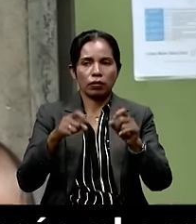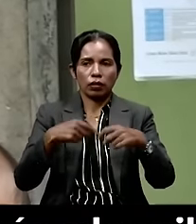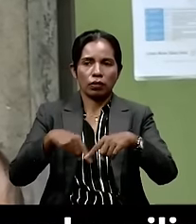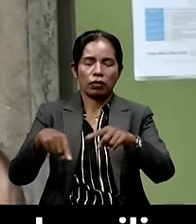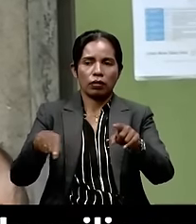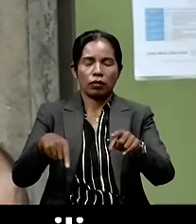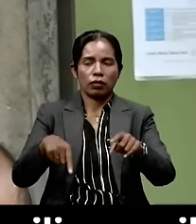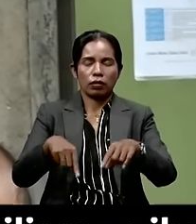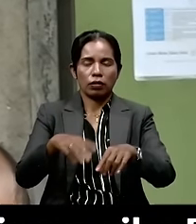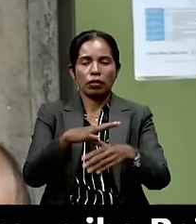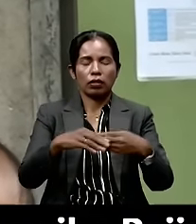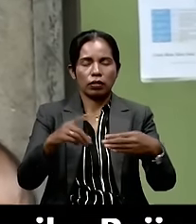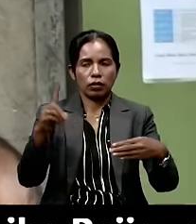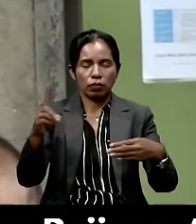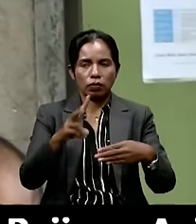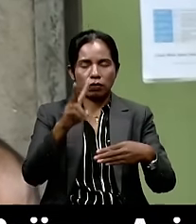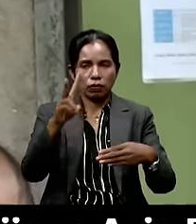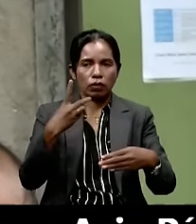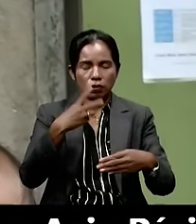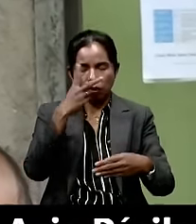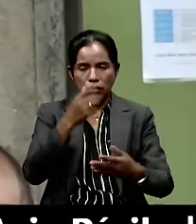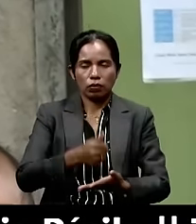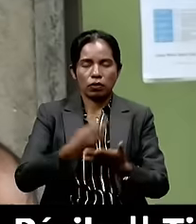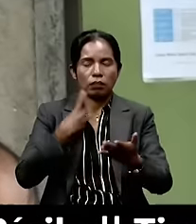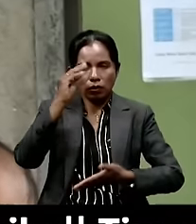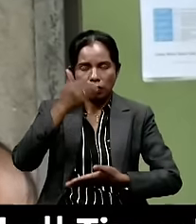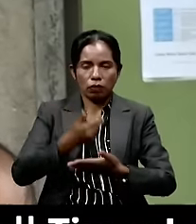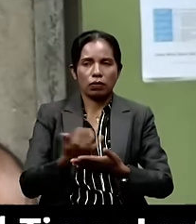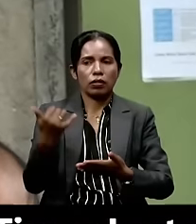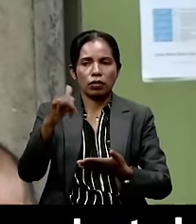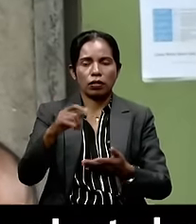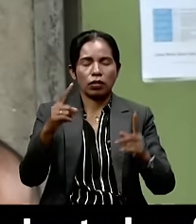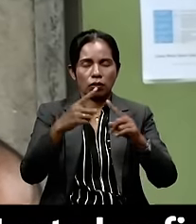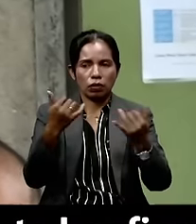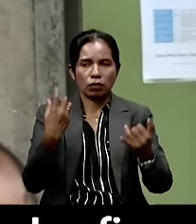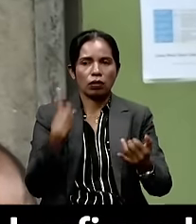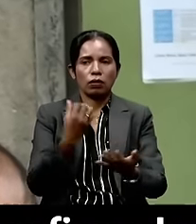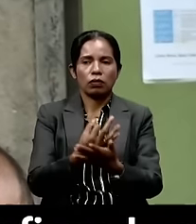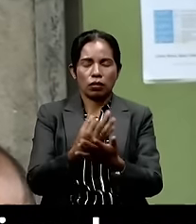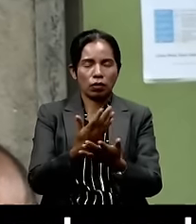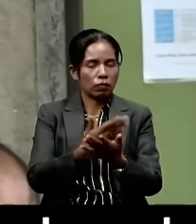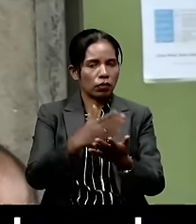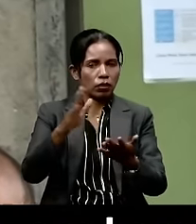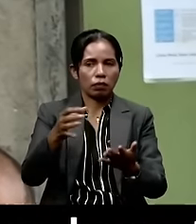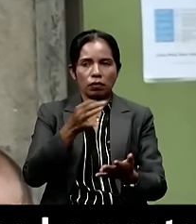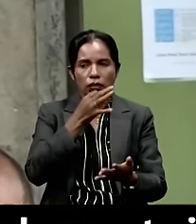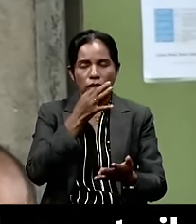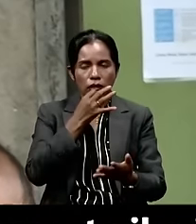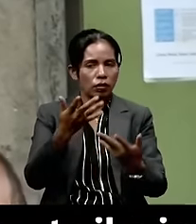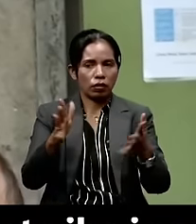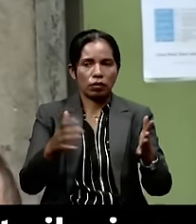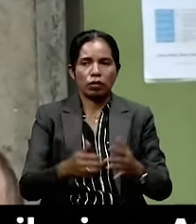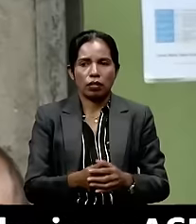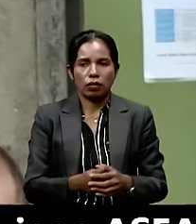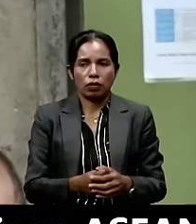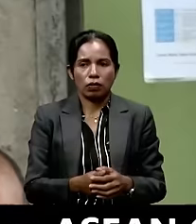nori. Hetan sa tu dora dua dora hori, hari ami ne oa sir ne. Mai sto agora, osane ami atola det muslayan, ami atuhan tebes muslayan.